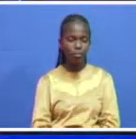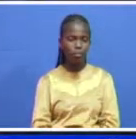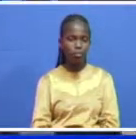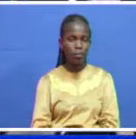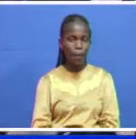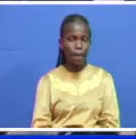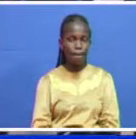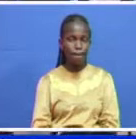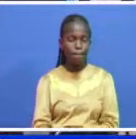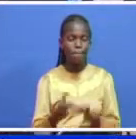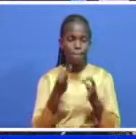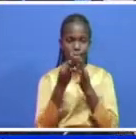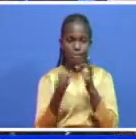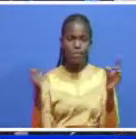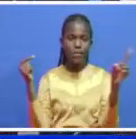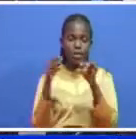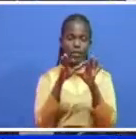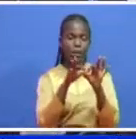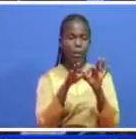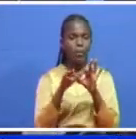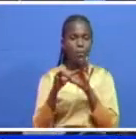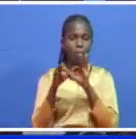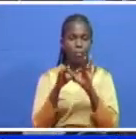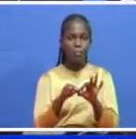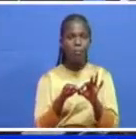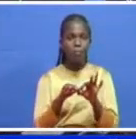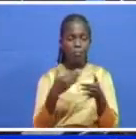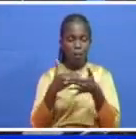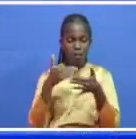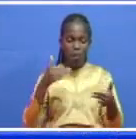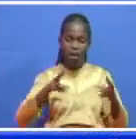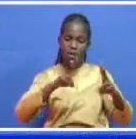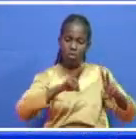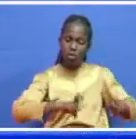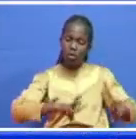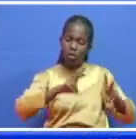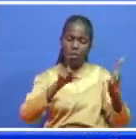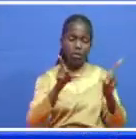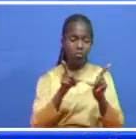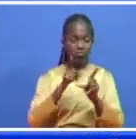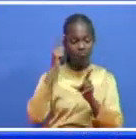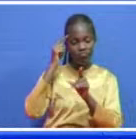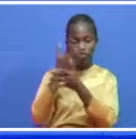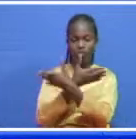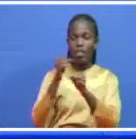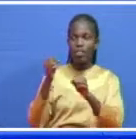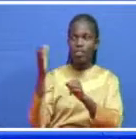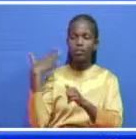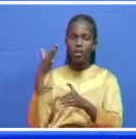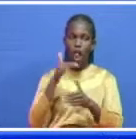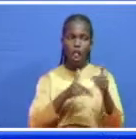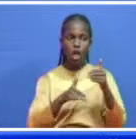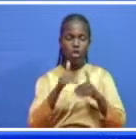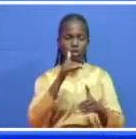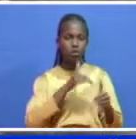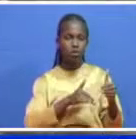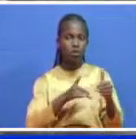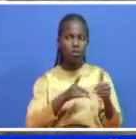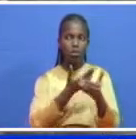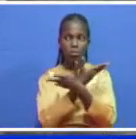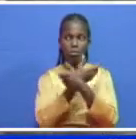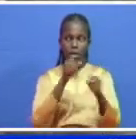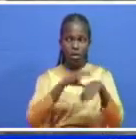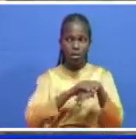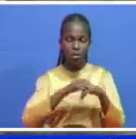Edhi wa ngwatanio ya Azimio wa Kenya ni ya kunekinile na esanti kitia kia kivila cha Osumbi kula nene mbetu. Yedhi wa leo si